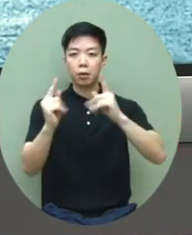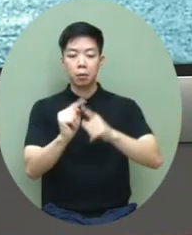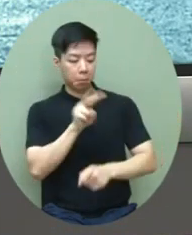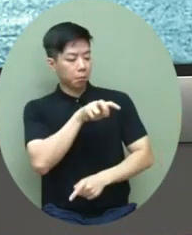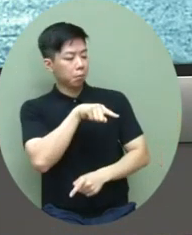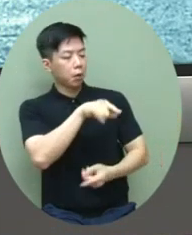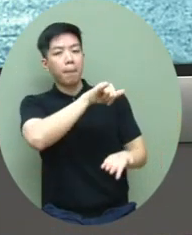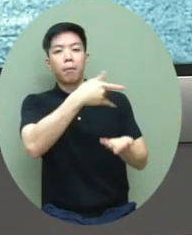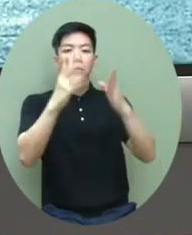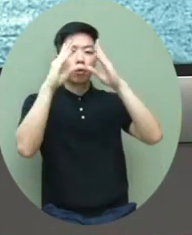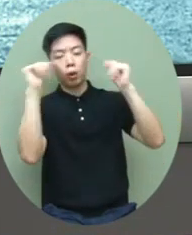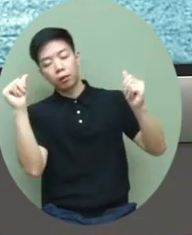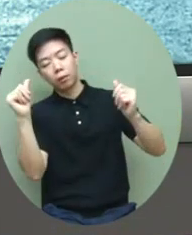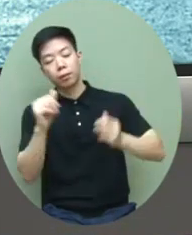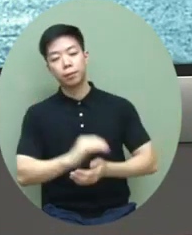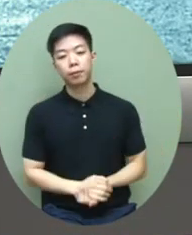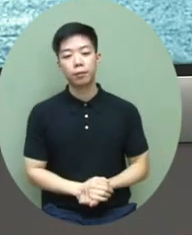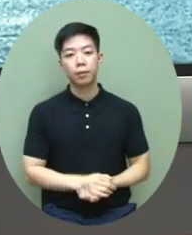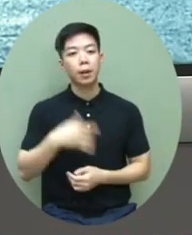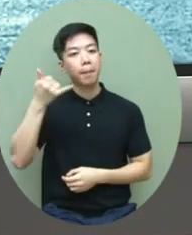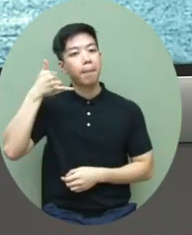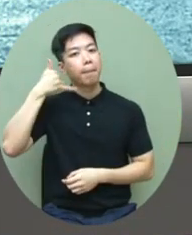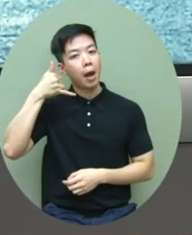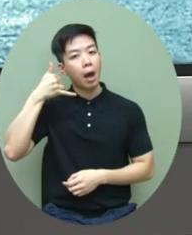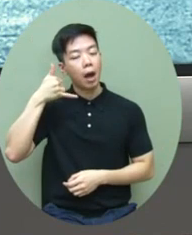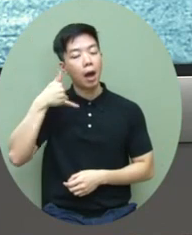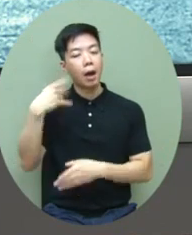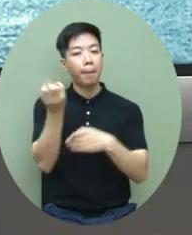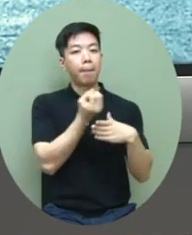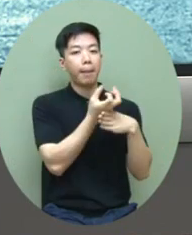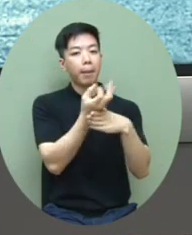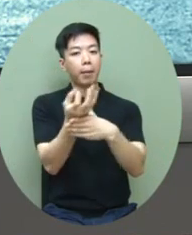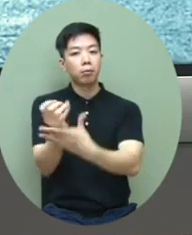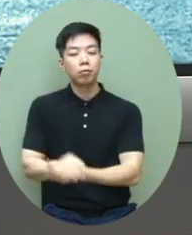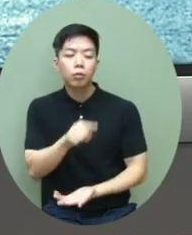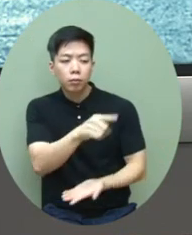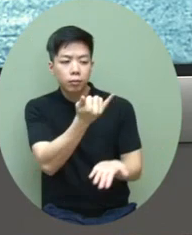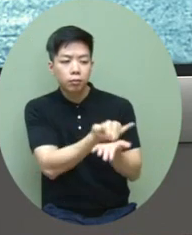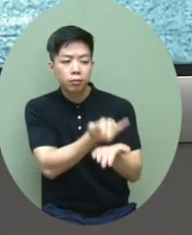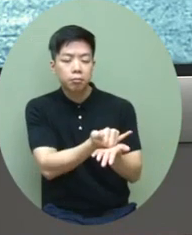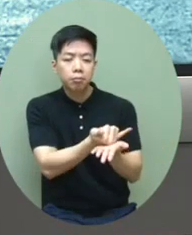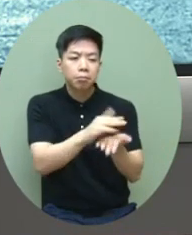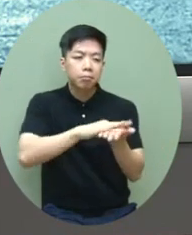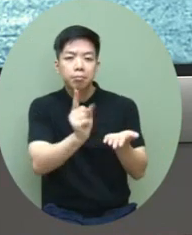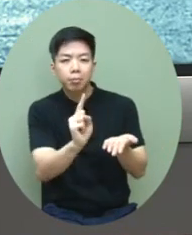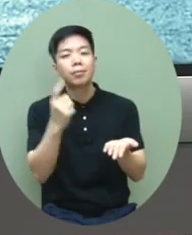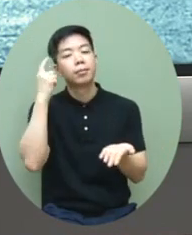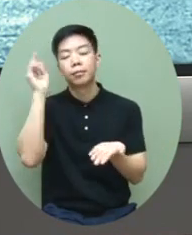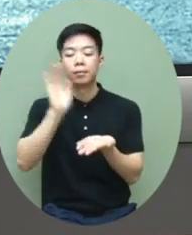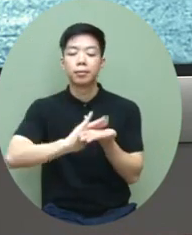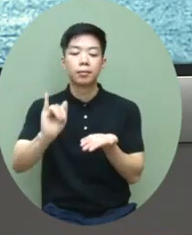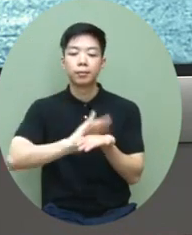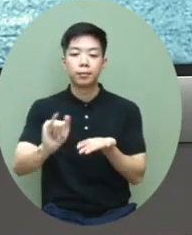醒，咁就call咗救傷車啦。嗱，所以而家暫時佢個死因係咩咧？我哋都未知嘅嚇，即係咁